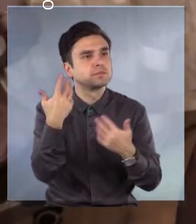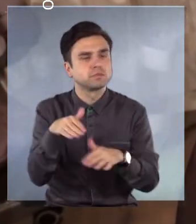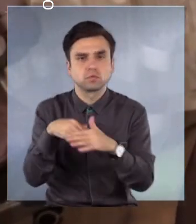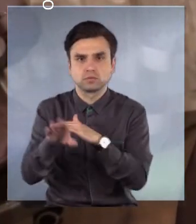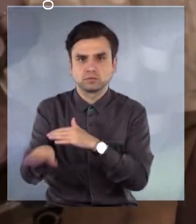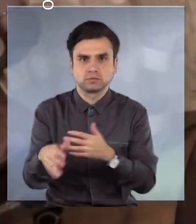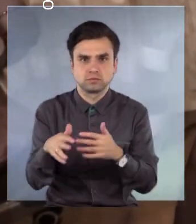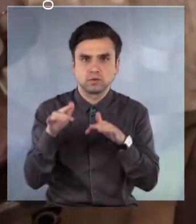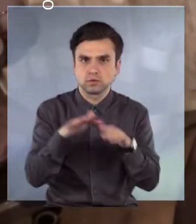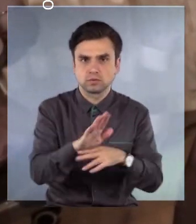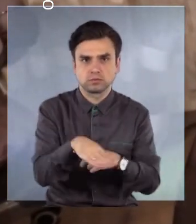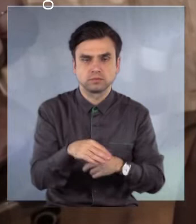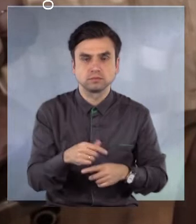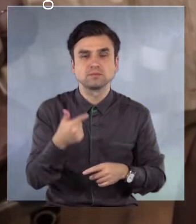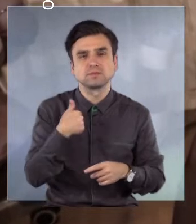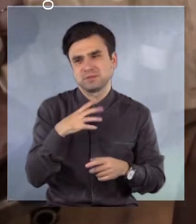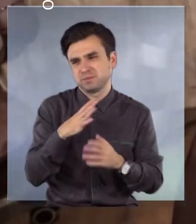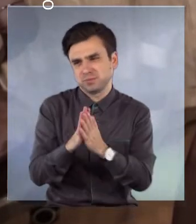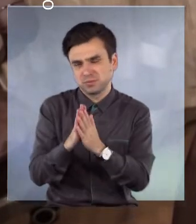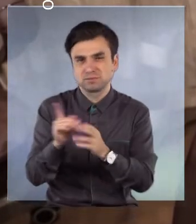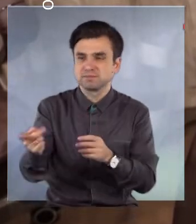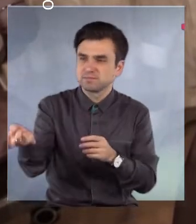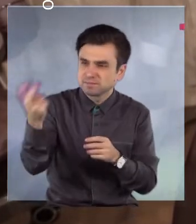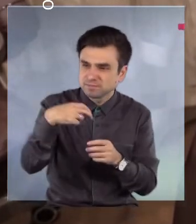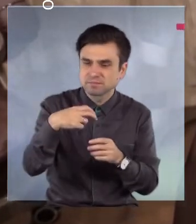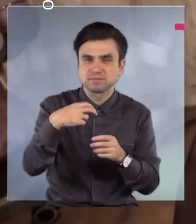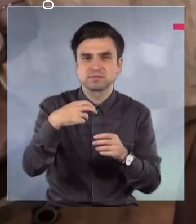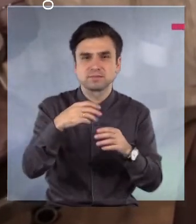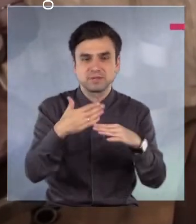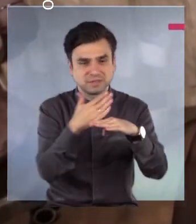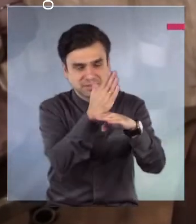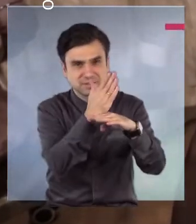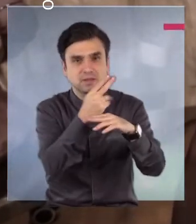маячки, щоб точно знати, що тріскається стіна.